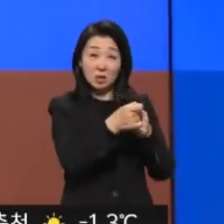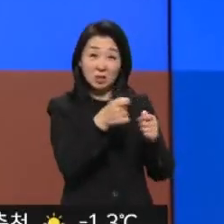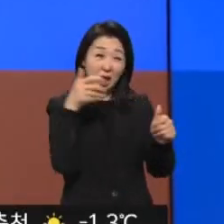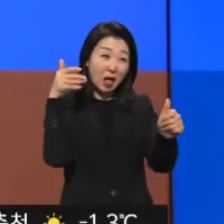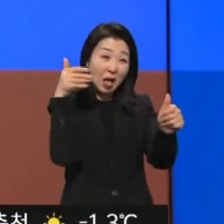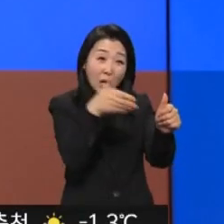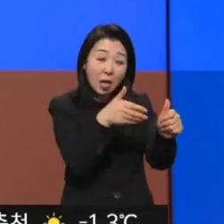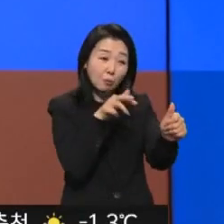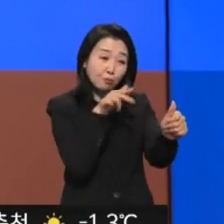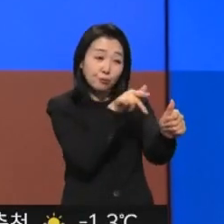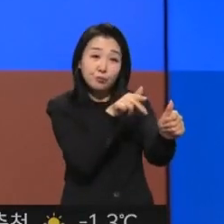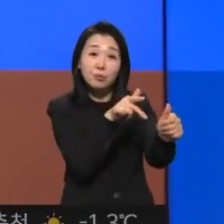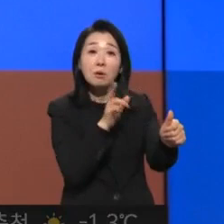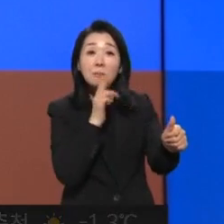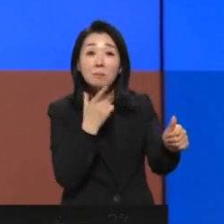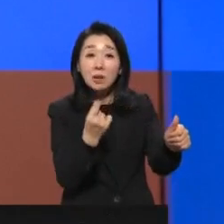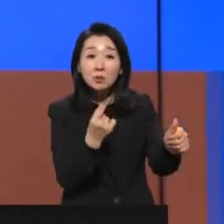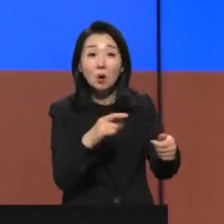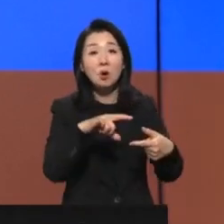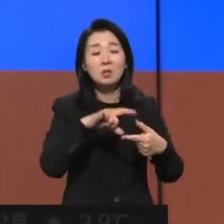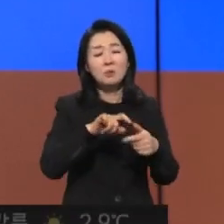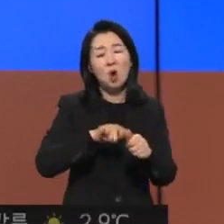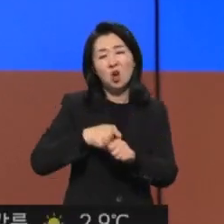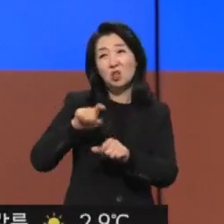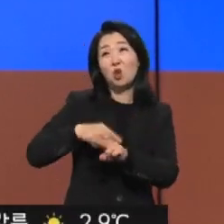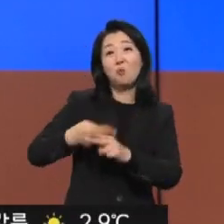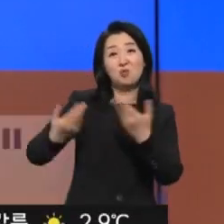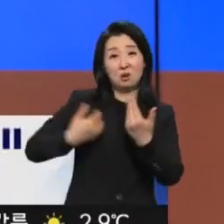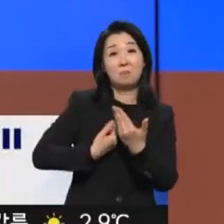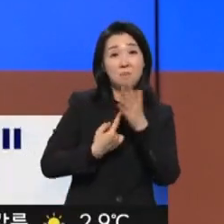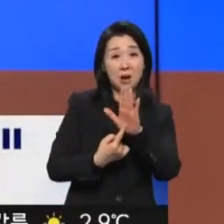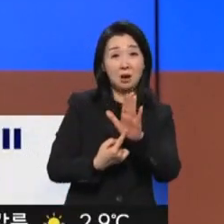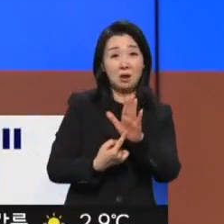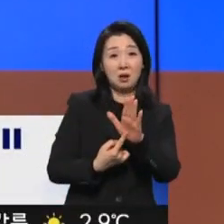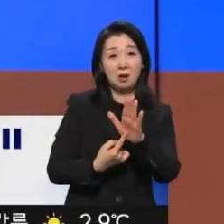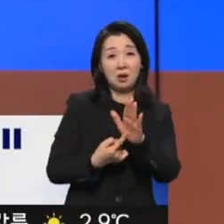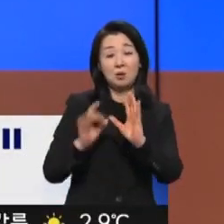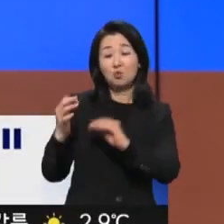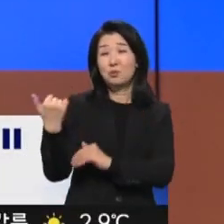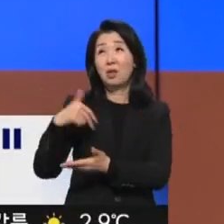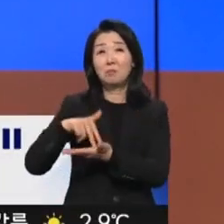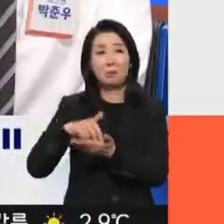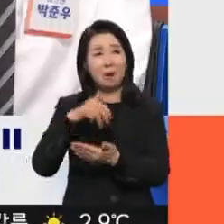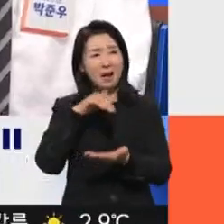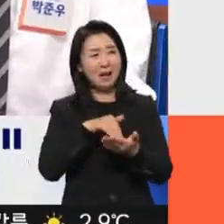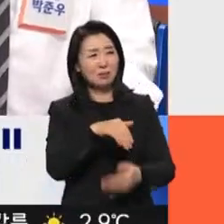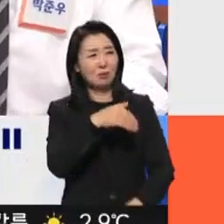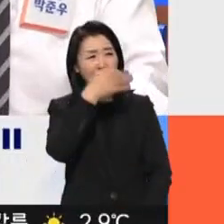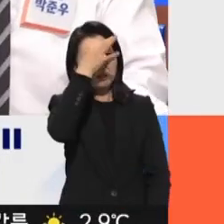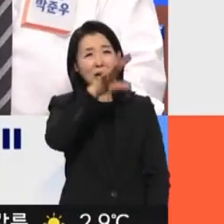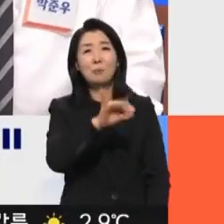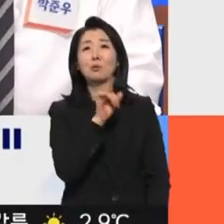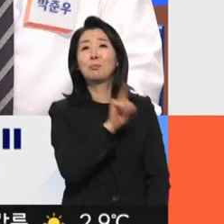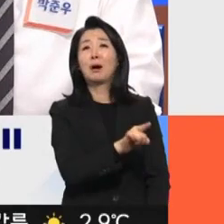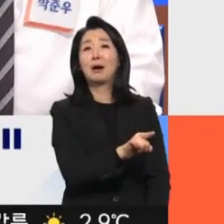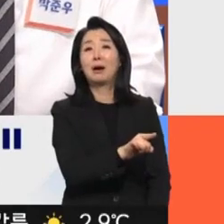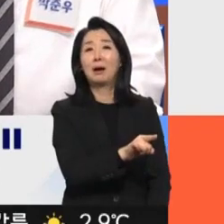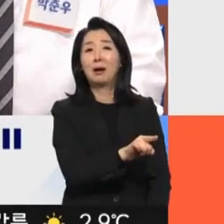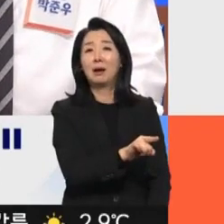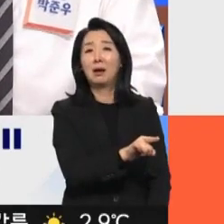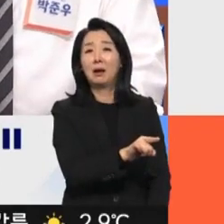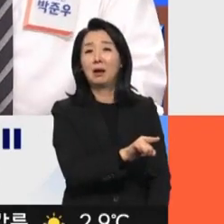이제 김경수 전 지사는 이 본인의 사면을 억지 선물이라고 표현을 했었죠. 그런데 이 국민의힘은 이 반성과 사과가 먼저라고 날을